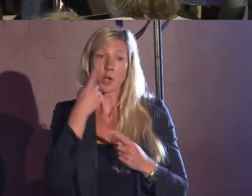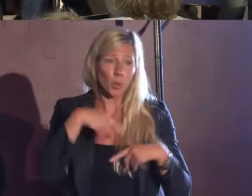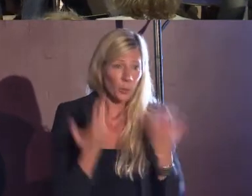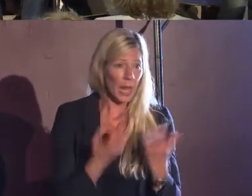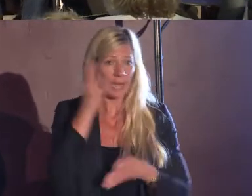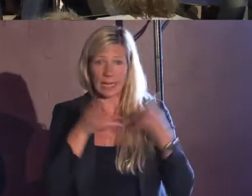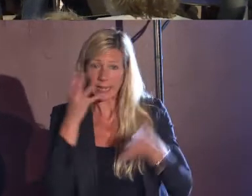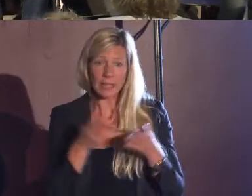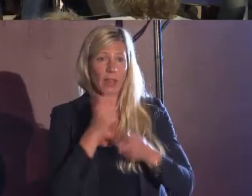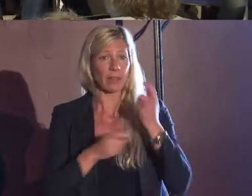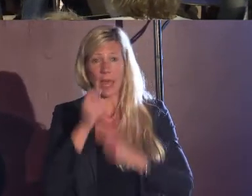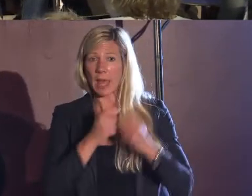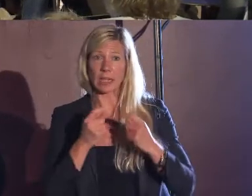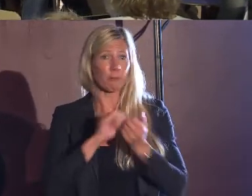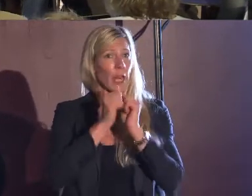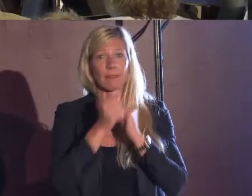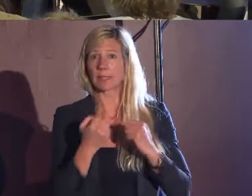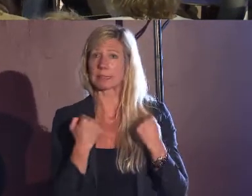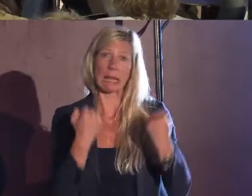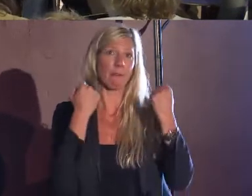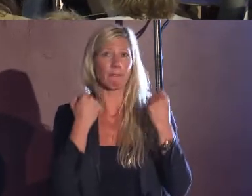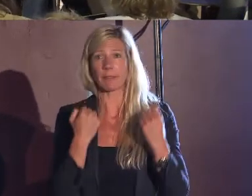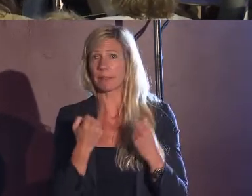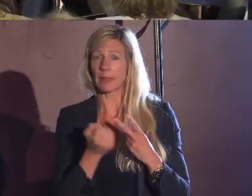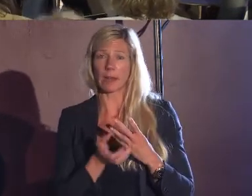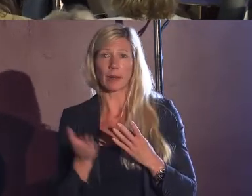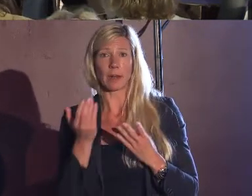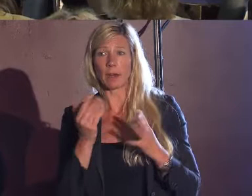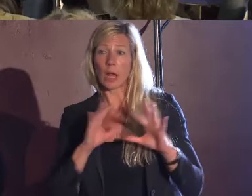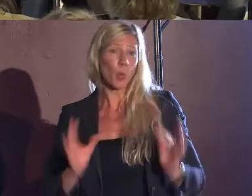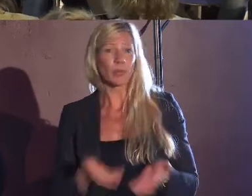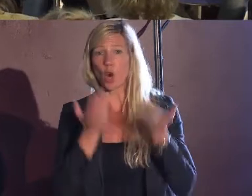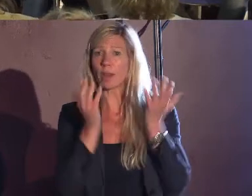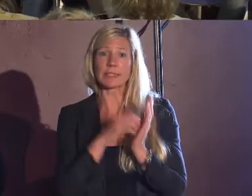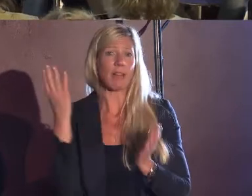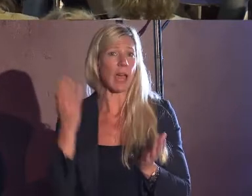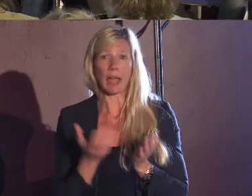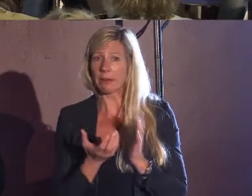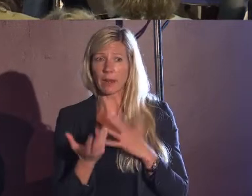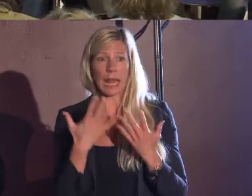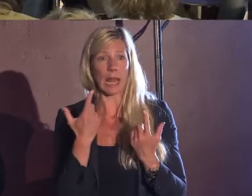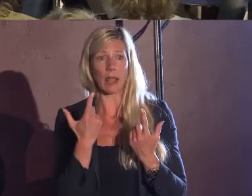näringars förändringskraft eller ska jag säga underhållningsvärde eller